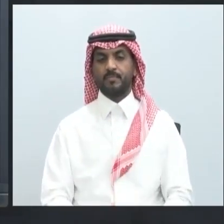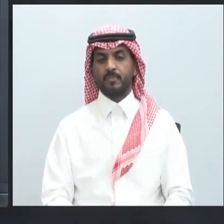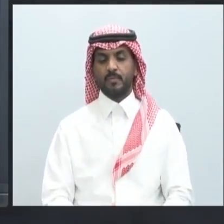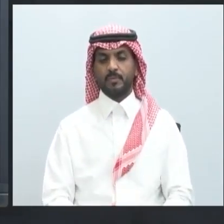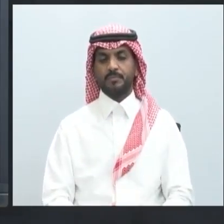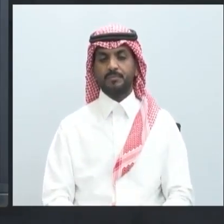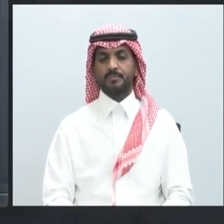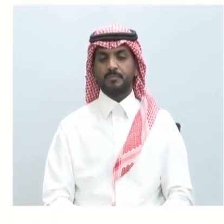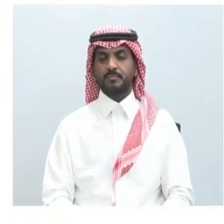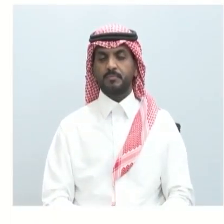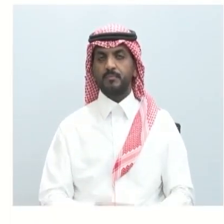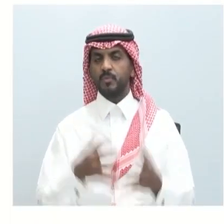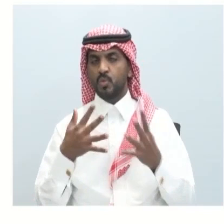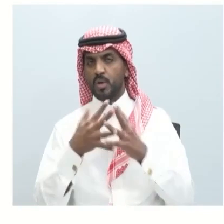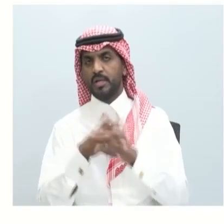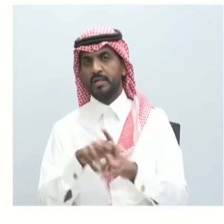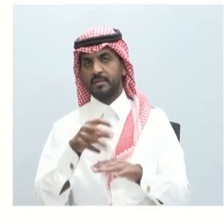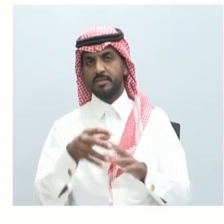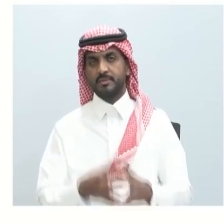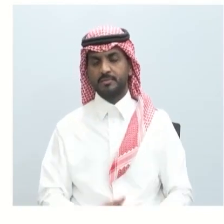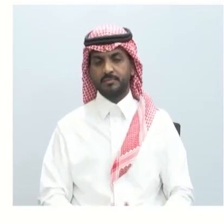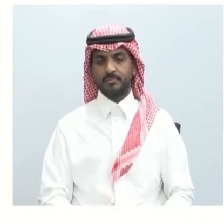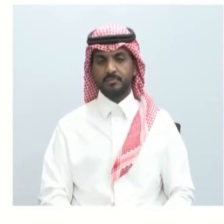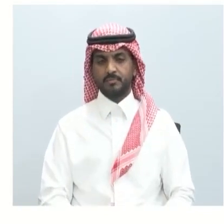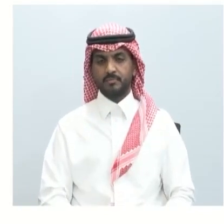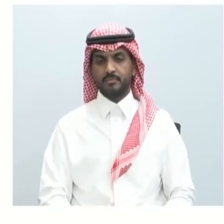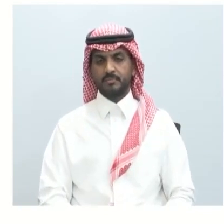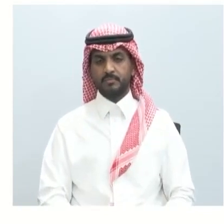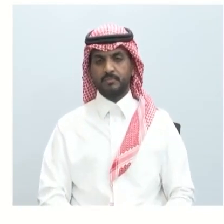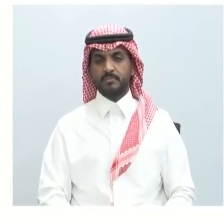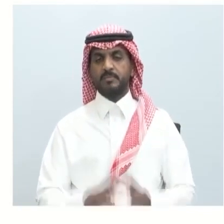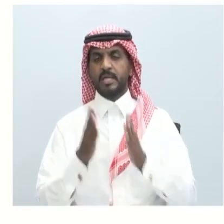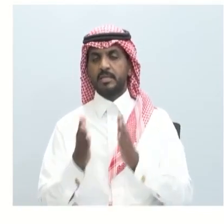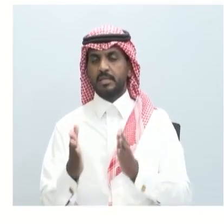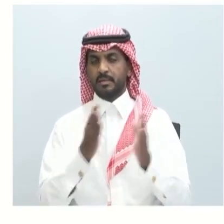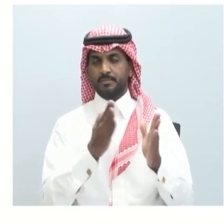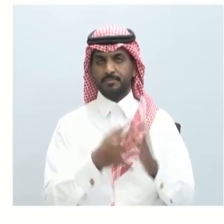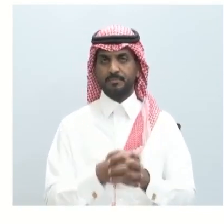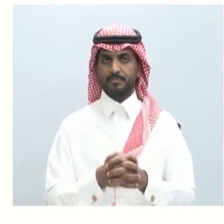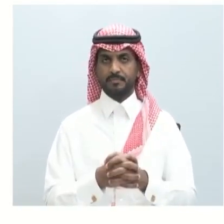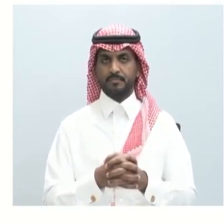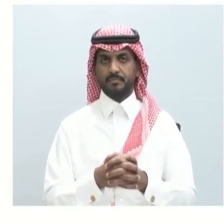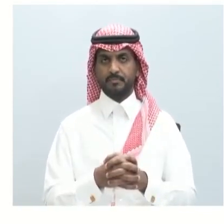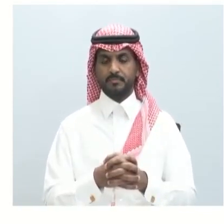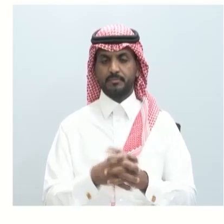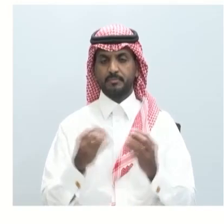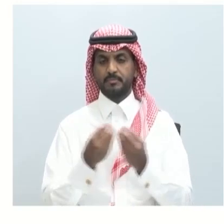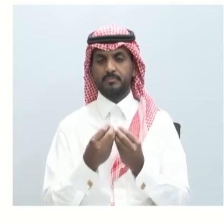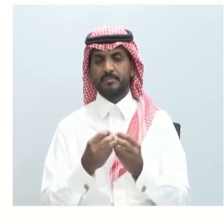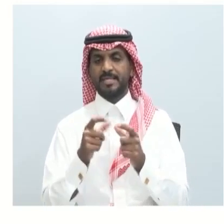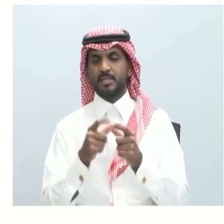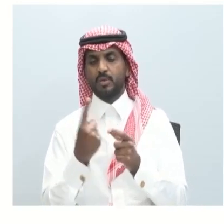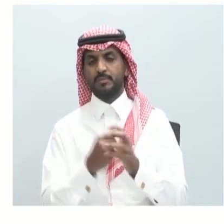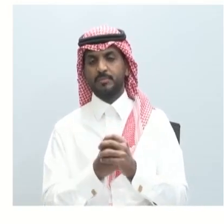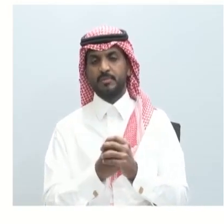الكروموسومات او خلال هذه الانقسامات فتنتقل معا عفوا تنتقل معا